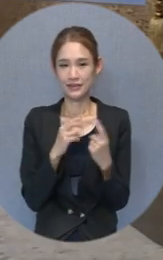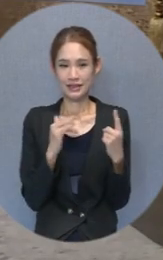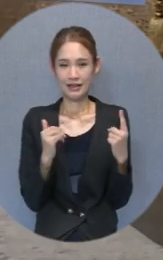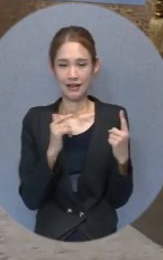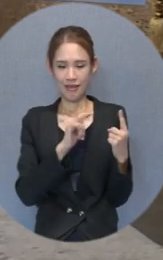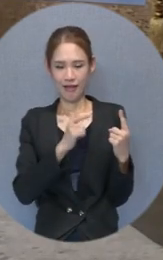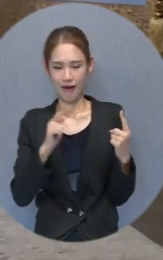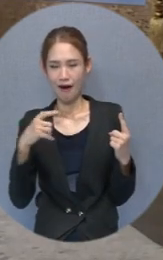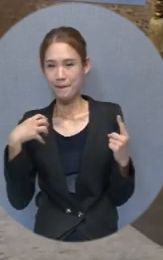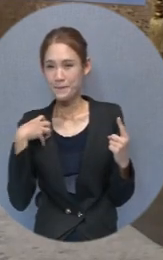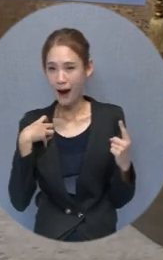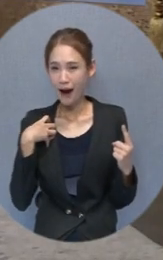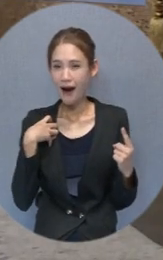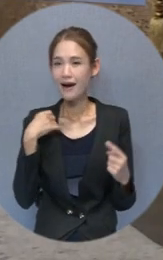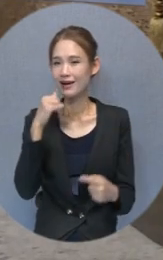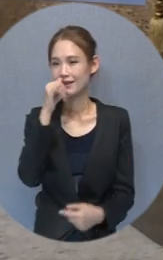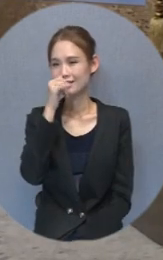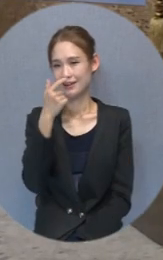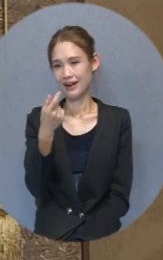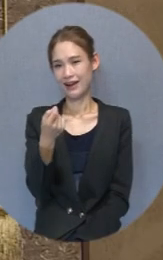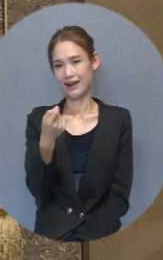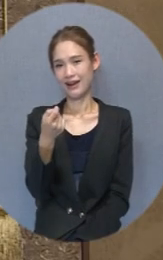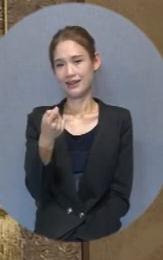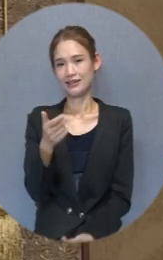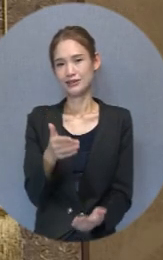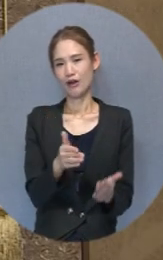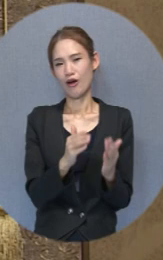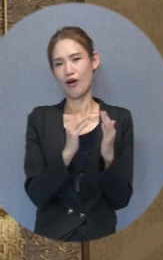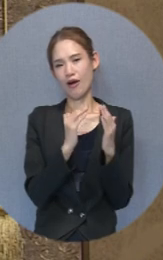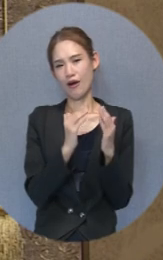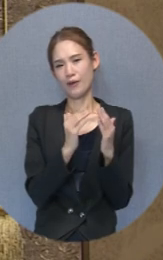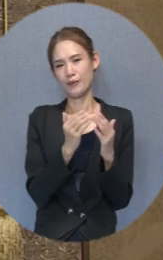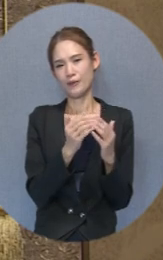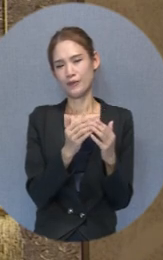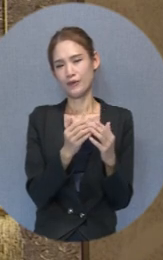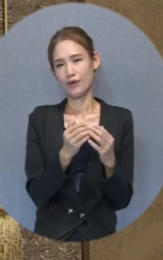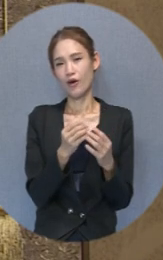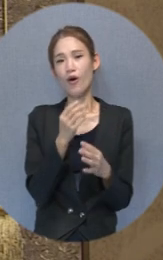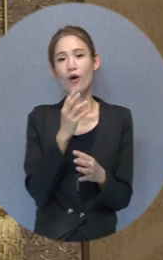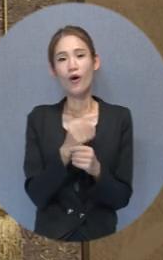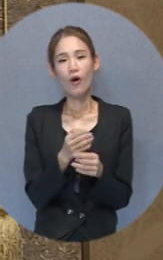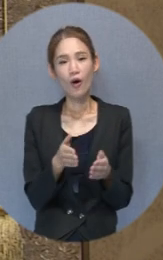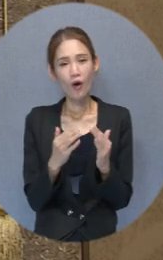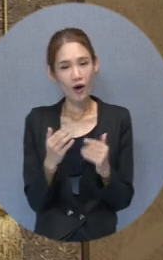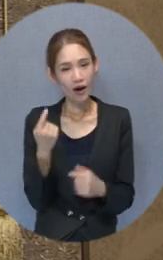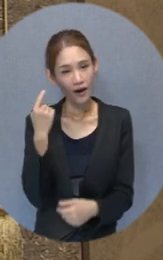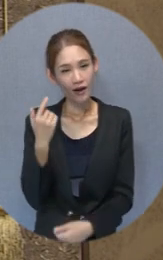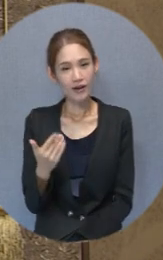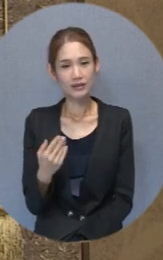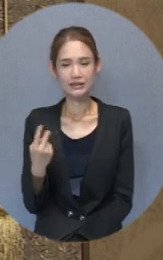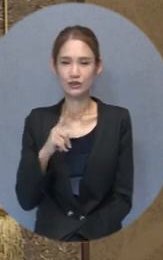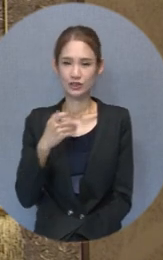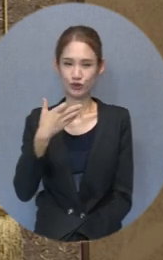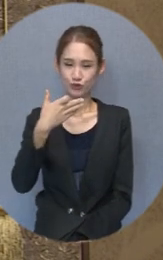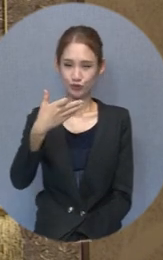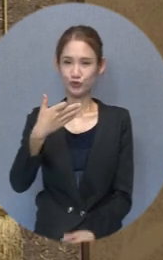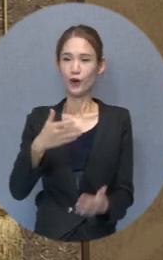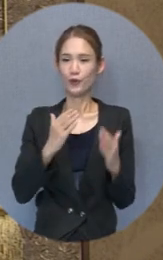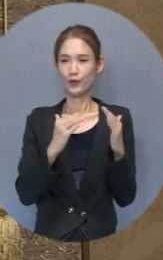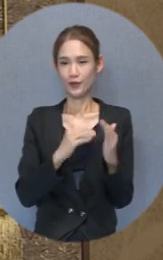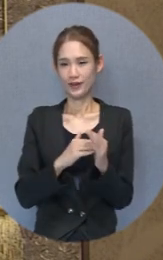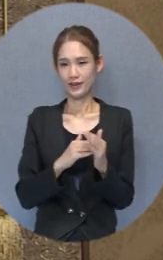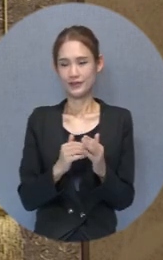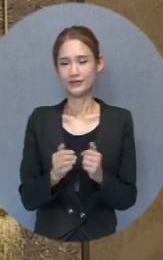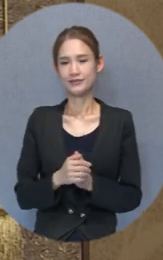지금 맡고 계신 것 네, 같은데요. 네. 설립한 지 얼마 안 되다 보니까 언제 설립을 하셨어요? 2019년도에 설립을 했어요. 네.